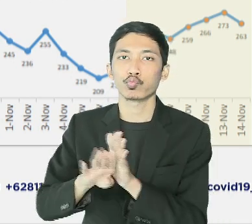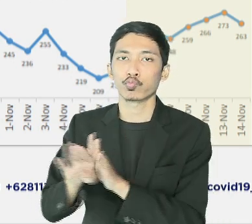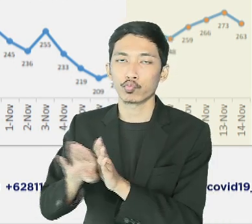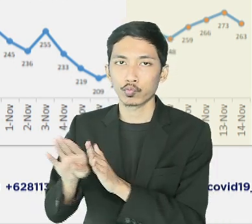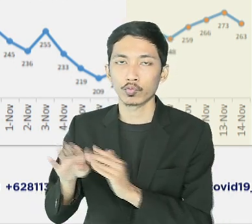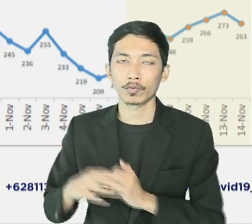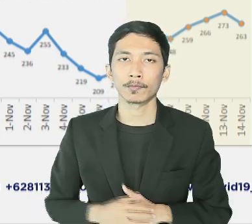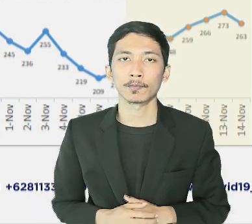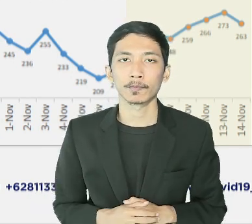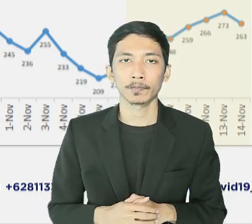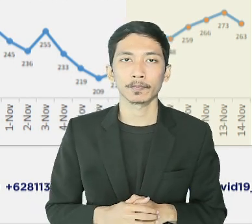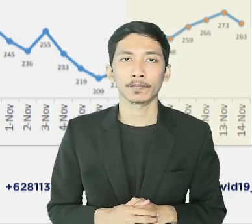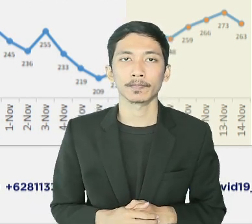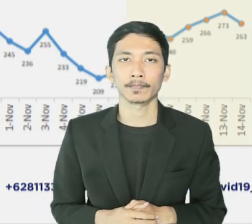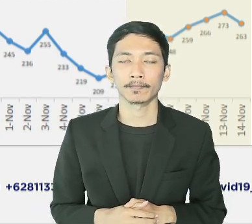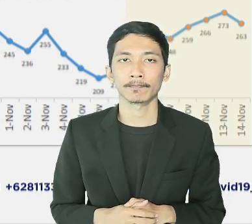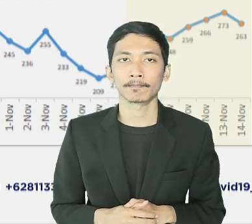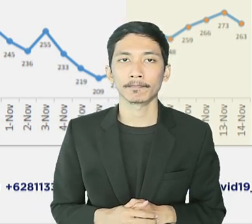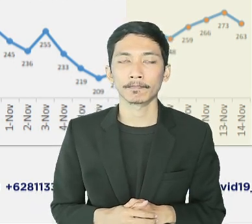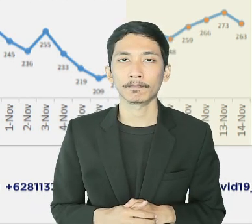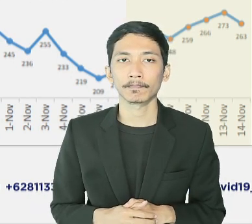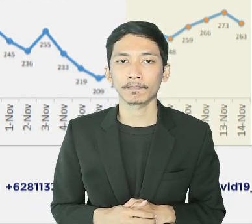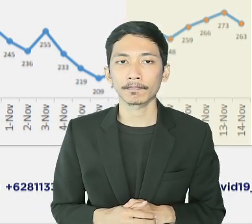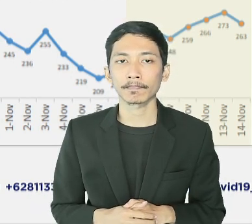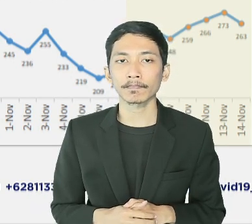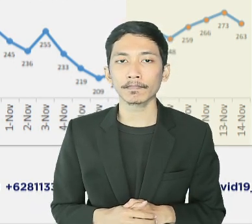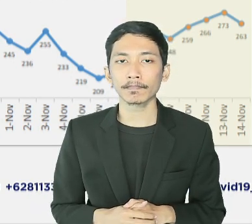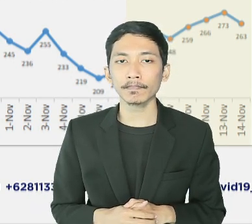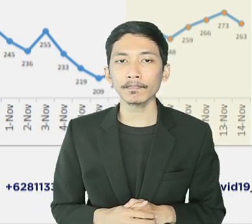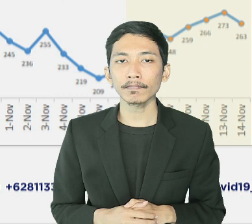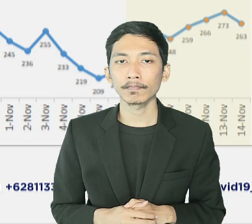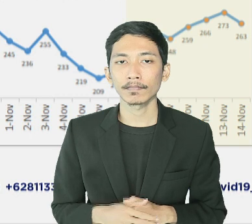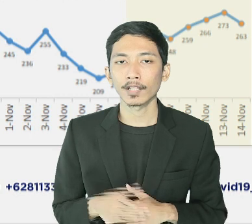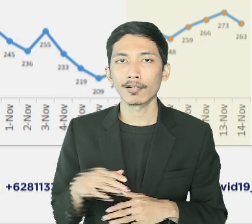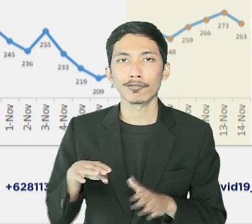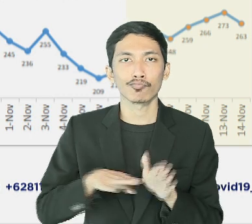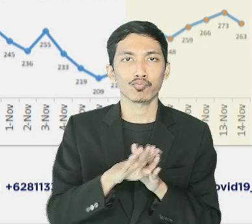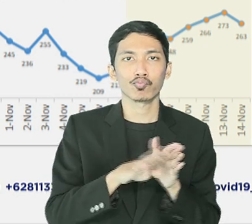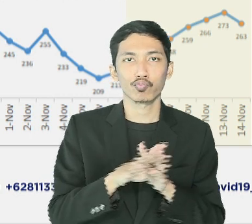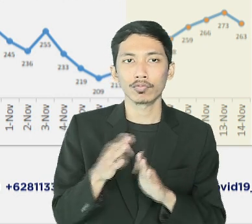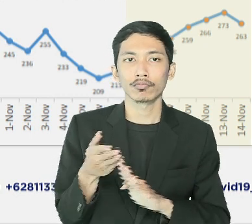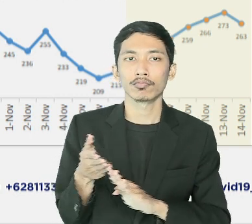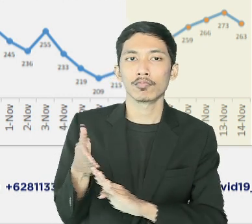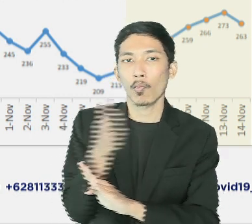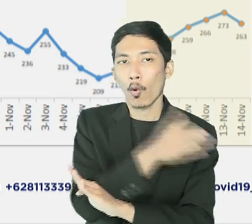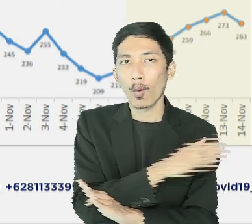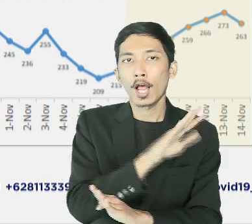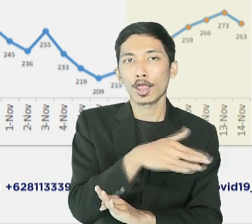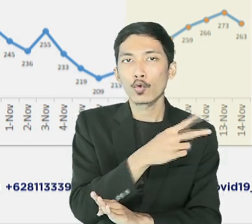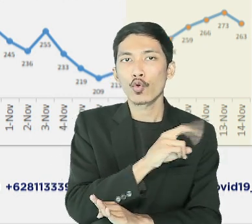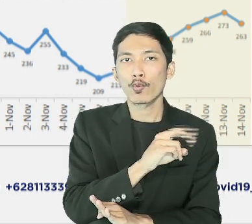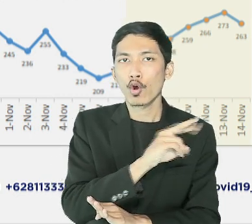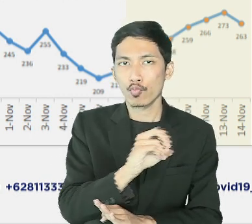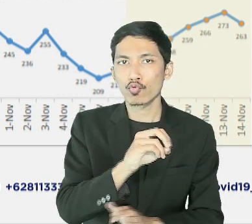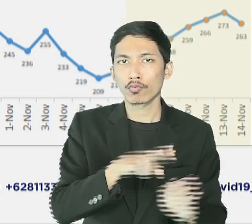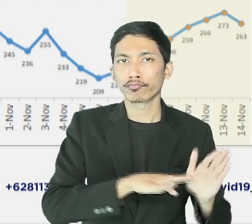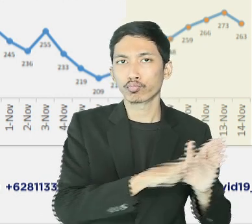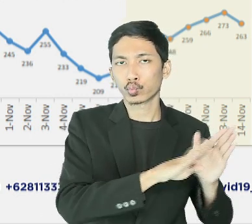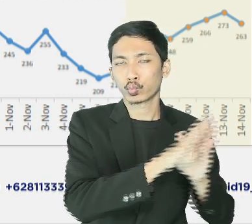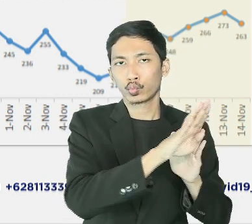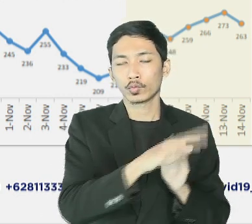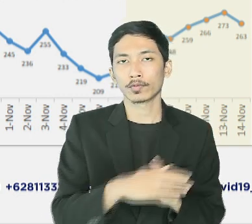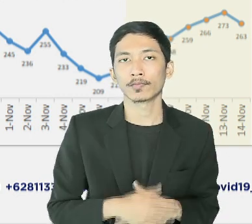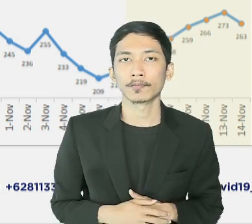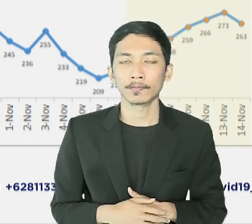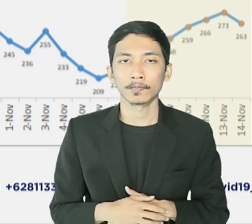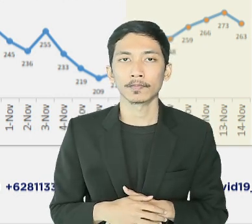banyak daripada saat periode akhir tahun 2020 lalu. Jika pada tahun lalu setidaknya ada 8